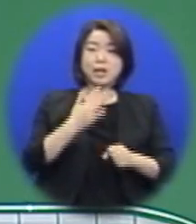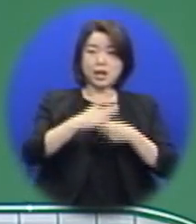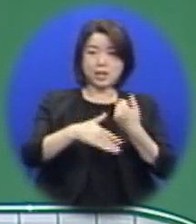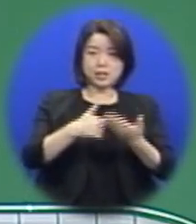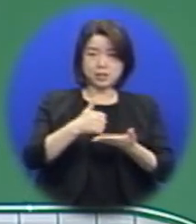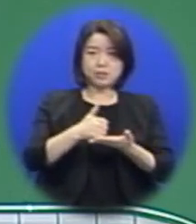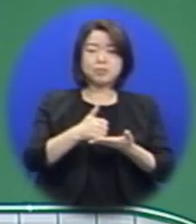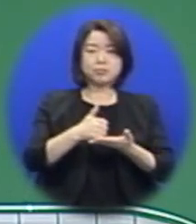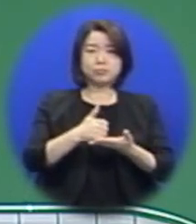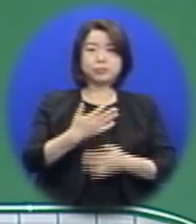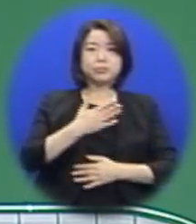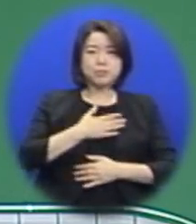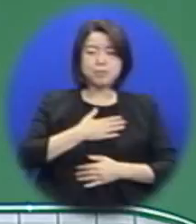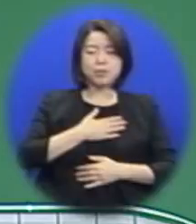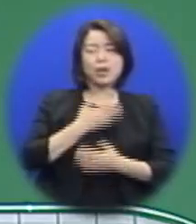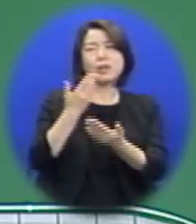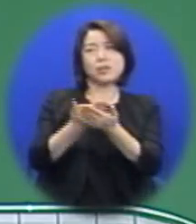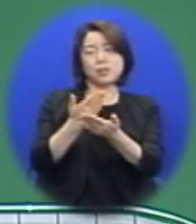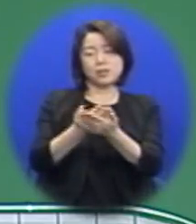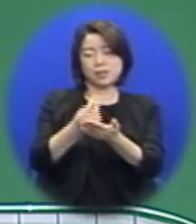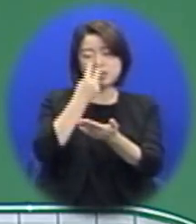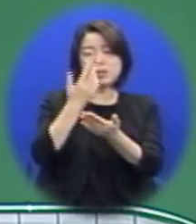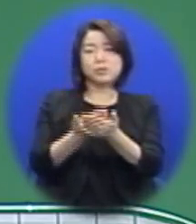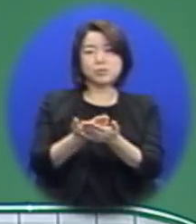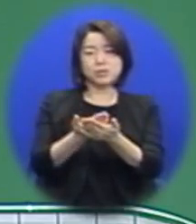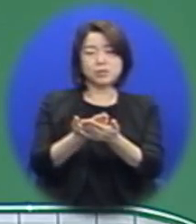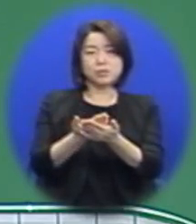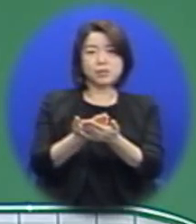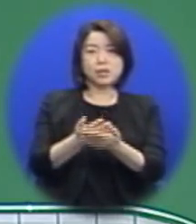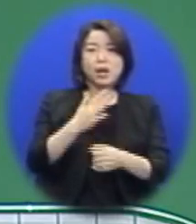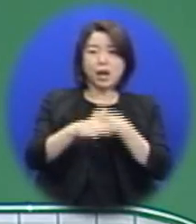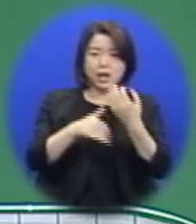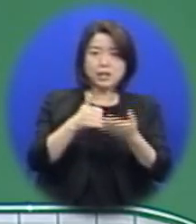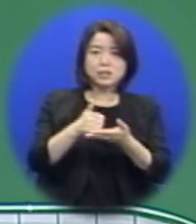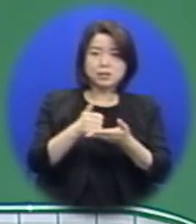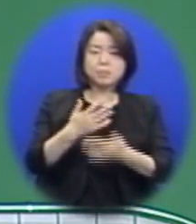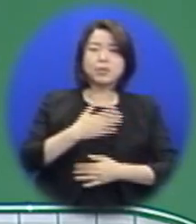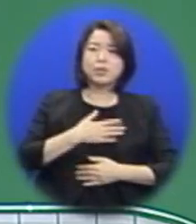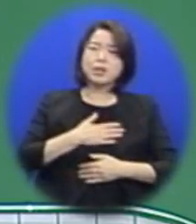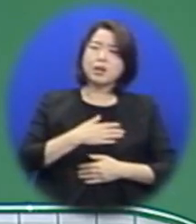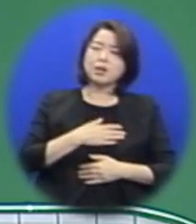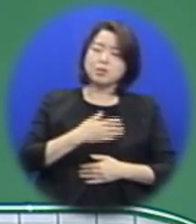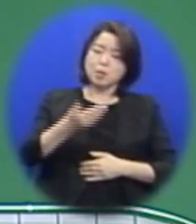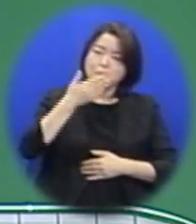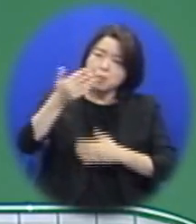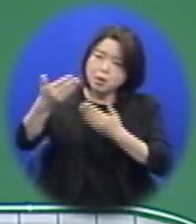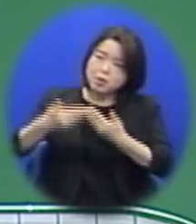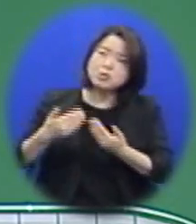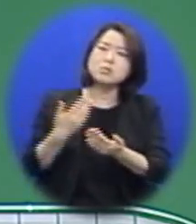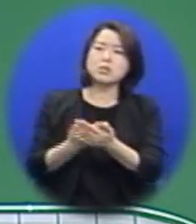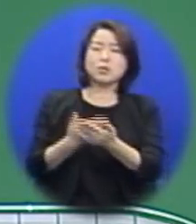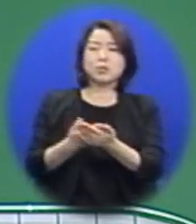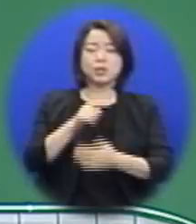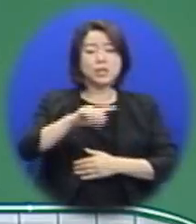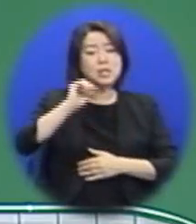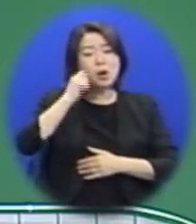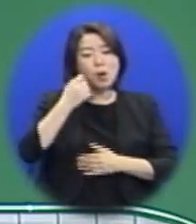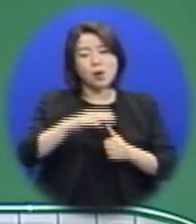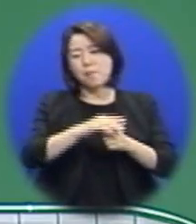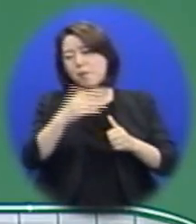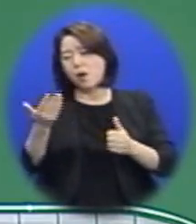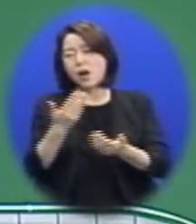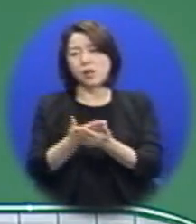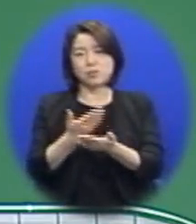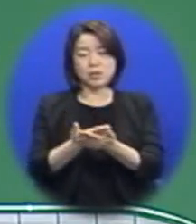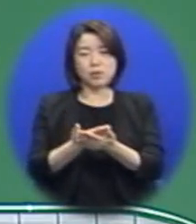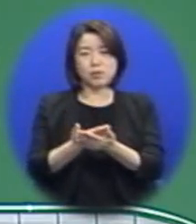하나님, 나 좀 살려주세요. 하나님, 나 좀 먹여주세요. 이 어려움에서 벗어나게